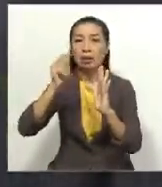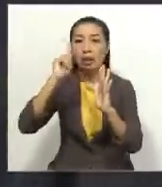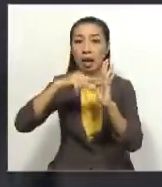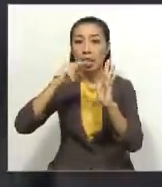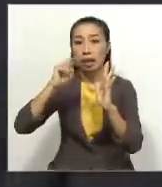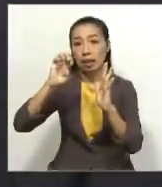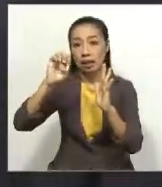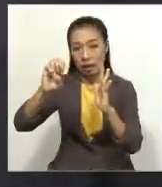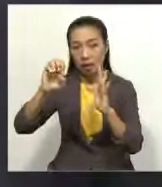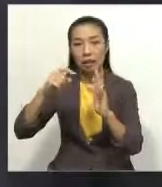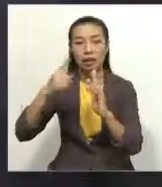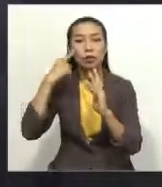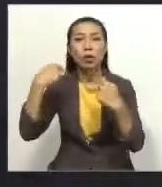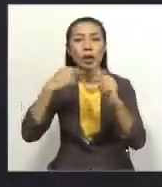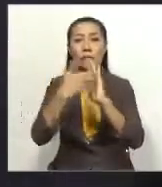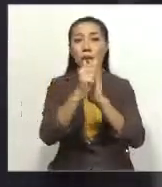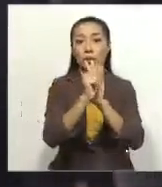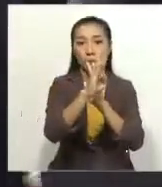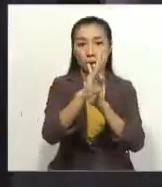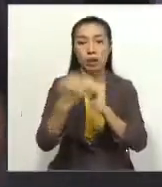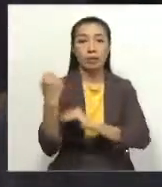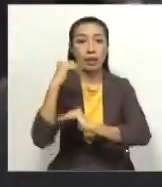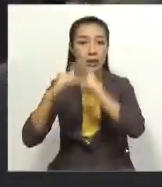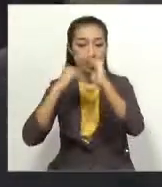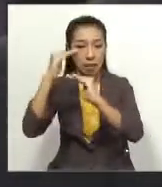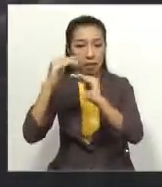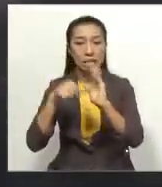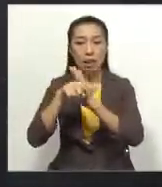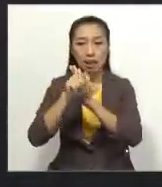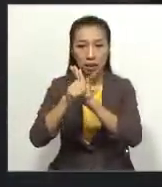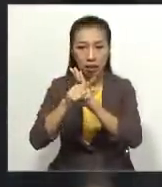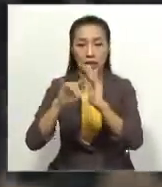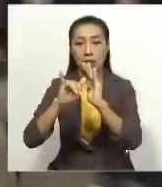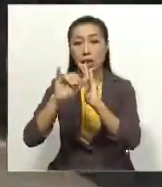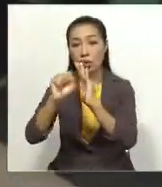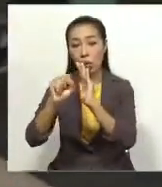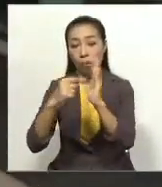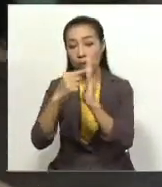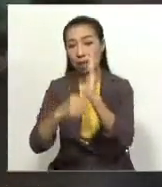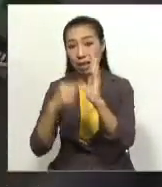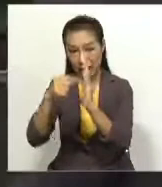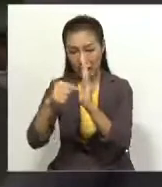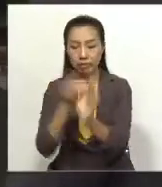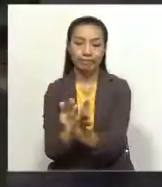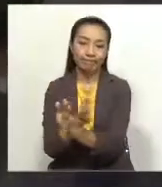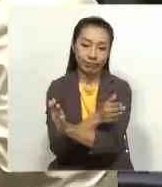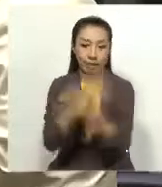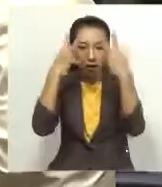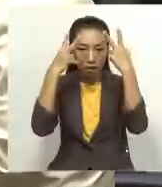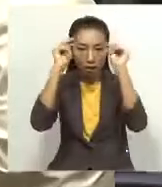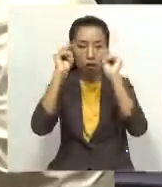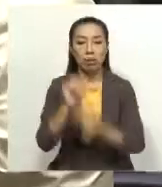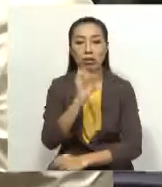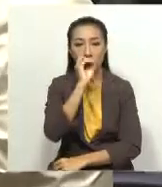รซึ่งประกอบด้วยจังหวัดอุบลราชธานีอำนาจเจริญศรีสะเกษและยโสธรพลเอกประยุทธ์จันทร์โอชานายกรัฐมนต